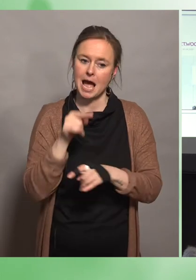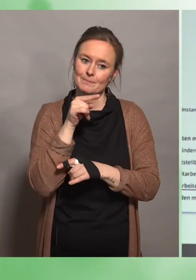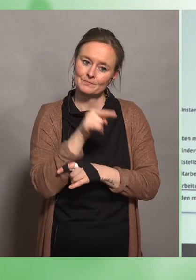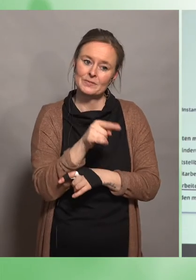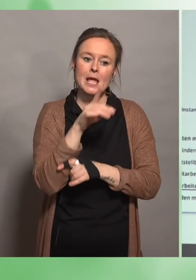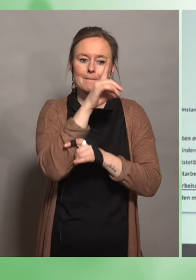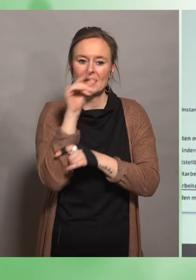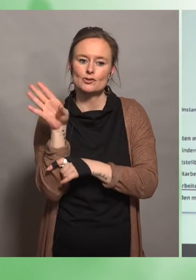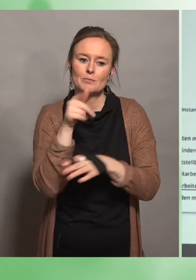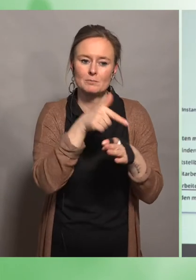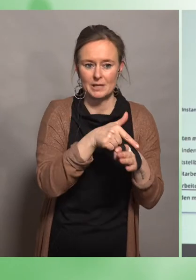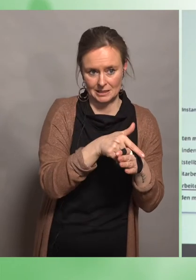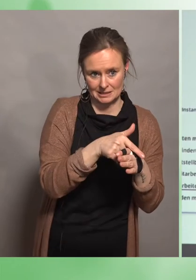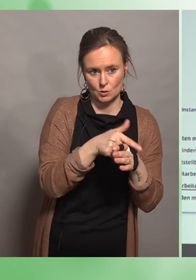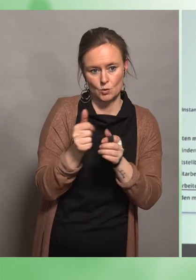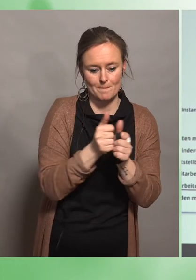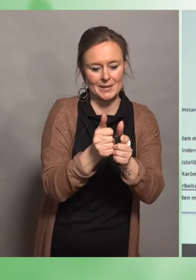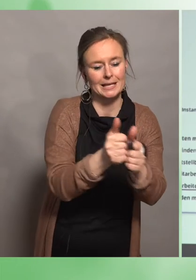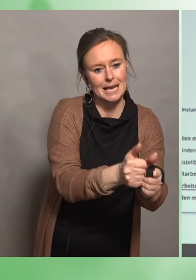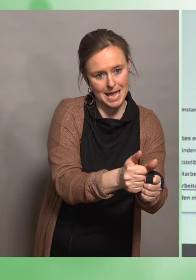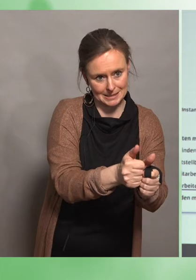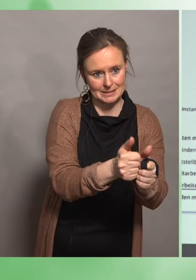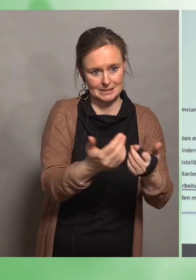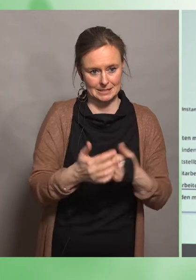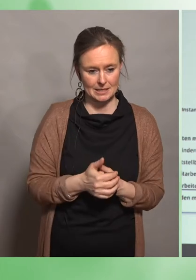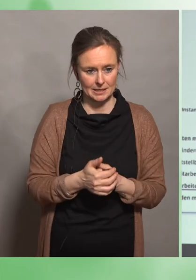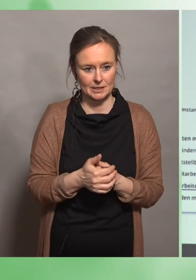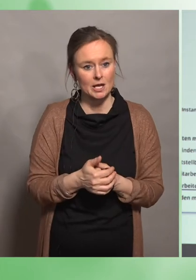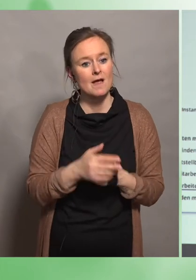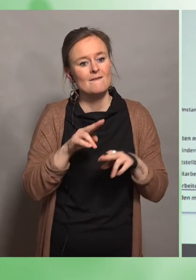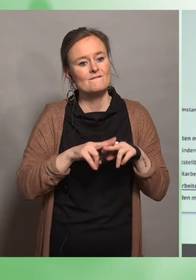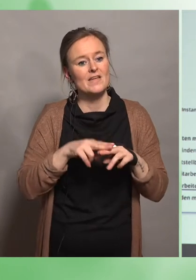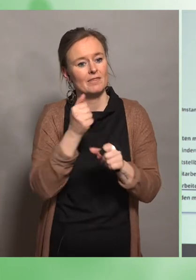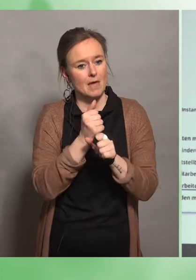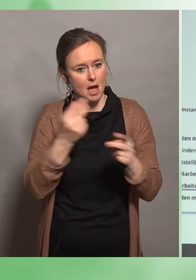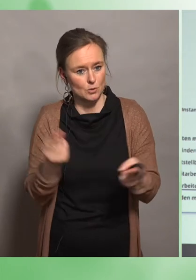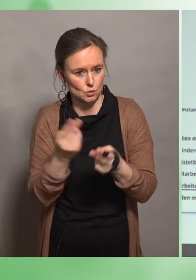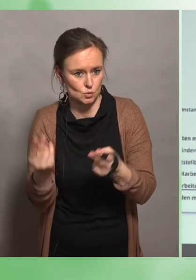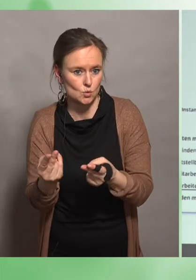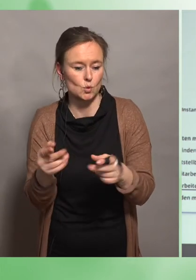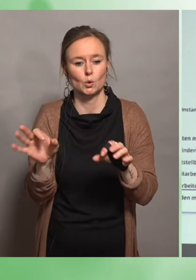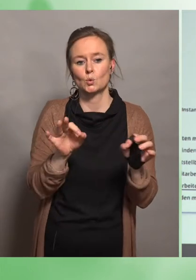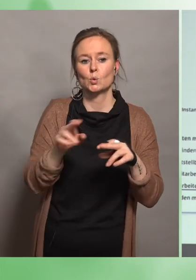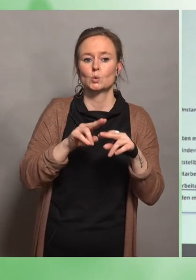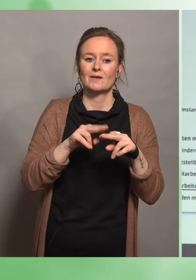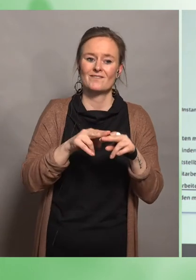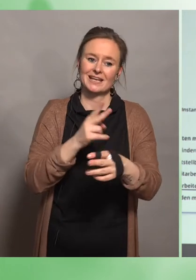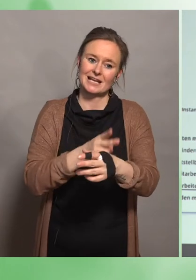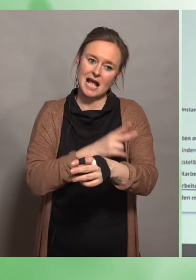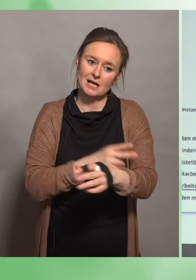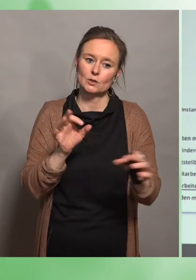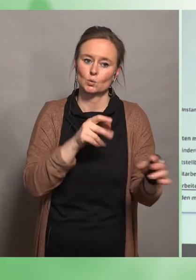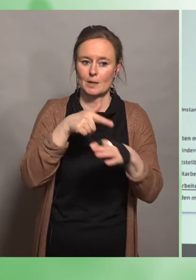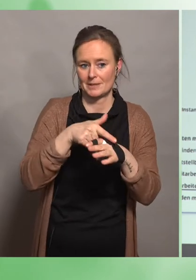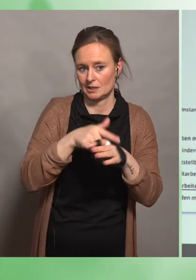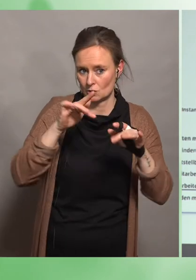Menschen mit Behinderung bei der Arbeitssuche begleiten oder auch begleiten, wenn zum Beispiel eine Krankheit oder eine Behinderung eintritt, einen Arbeitsplatz